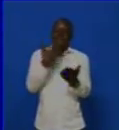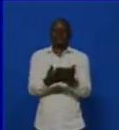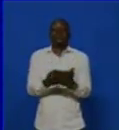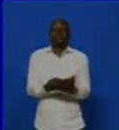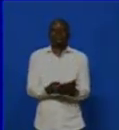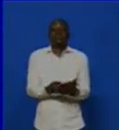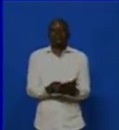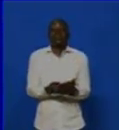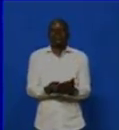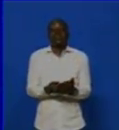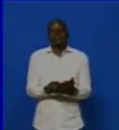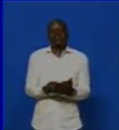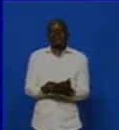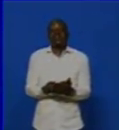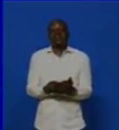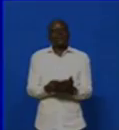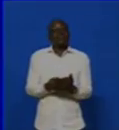La campagne hivernale